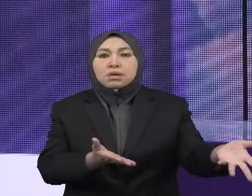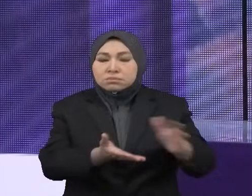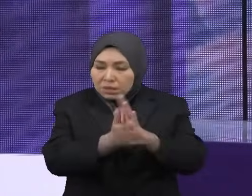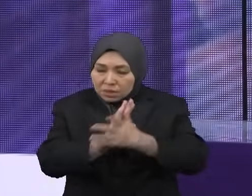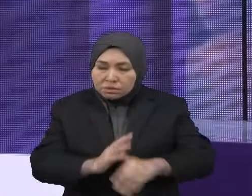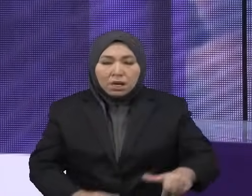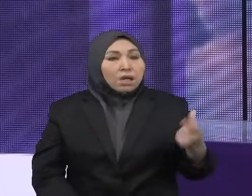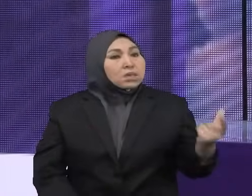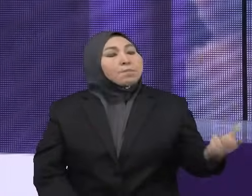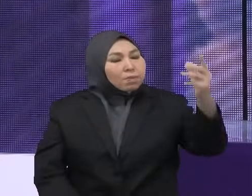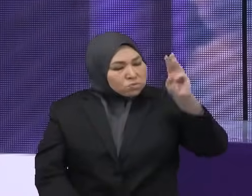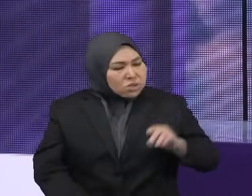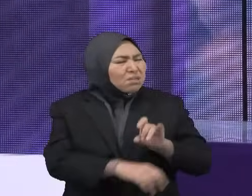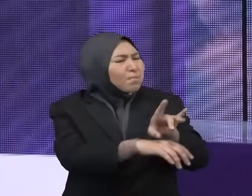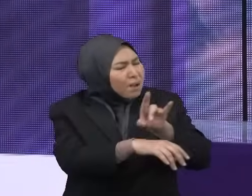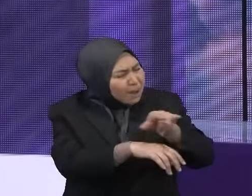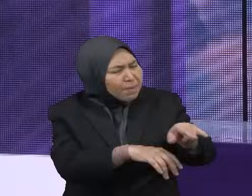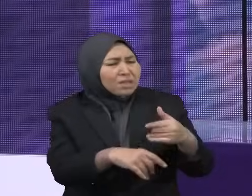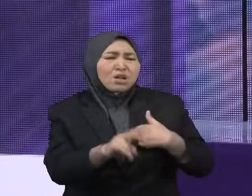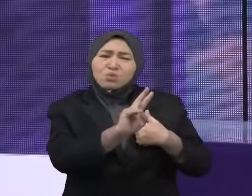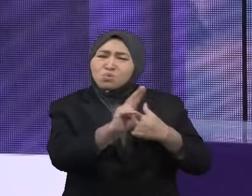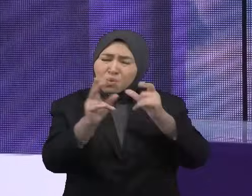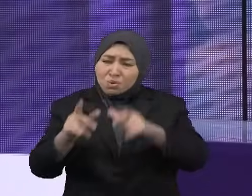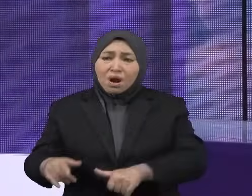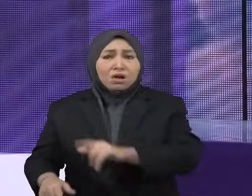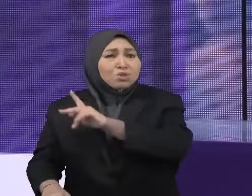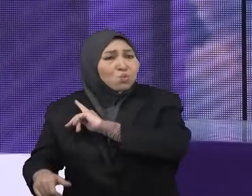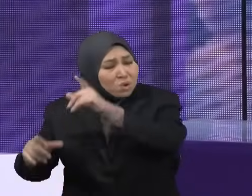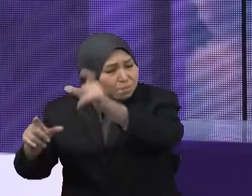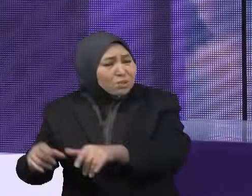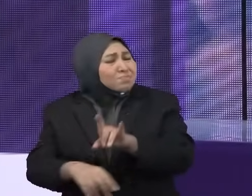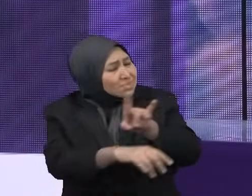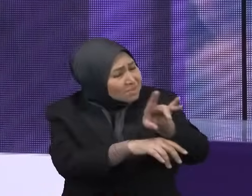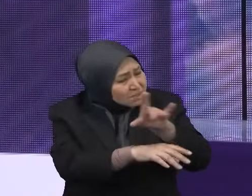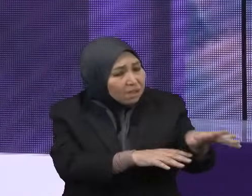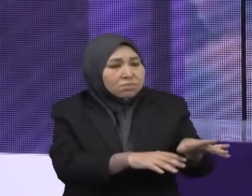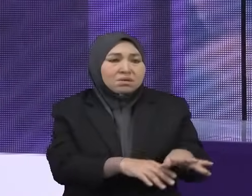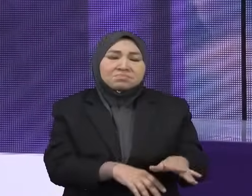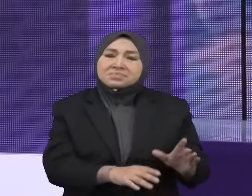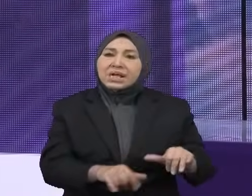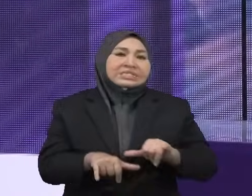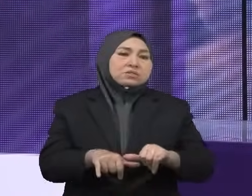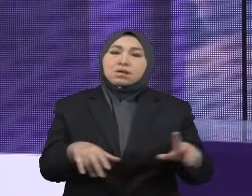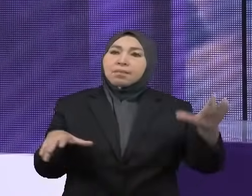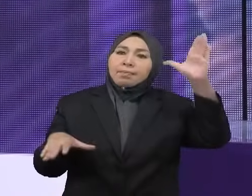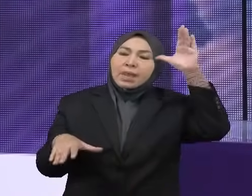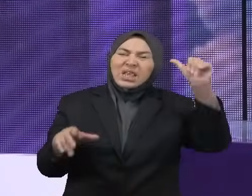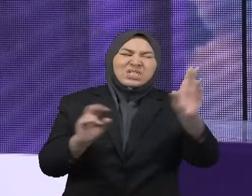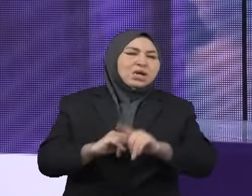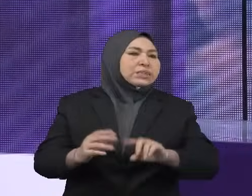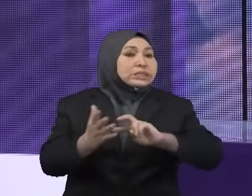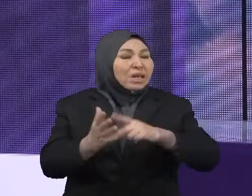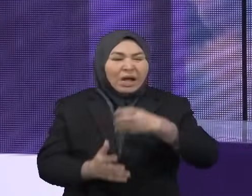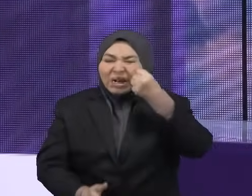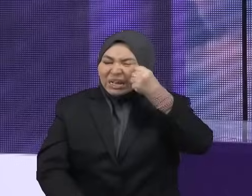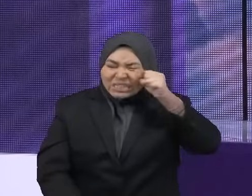dah ingatkan berkali-kali, ada dua orang nakib ingatkan pun tak jalan juga. Ini adalah tanda kederhakaan